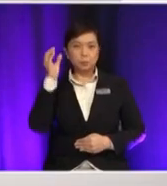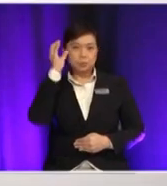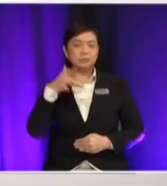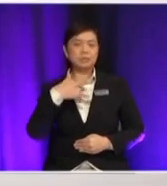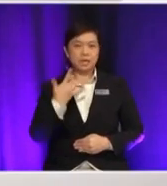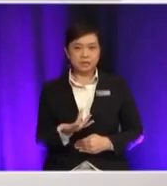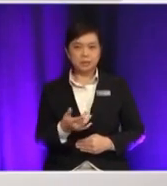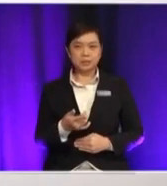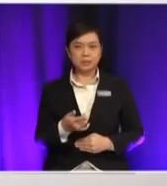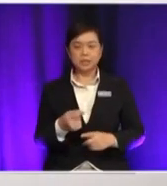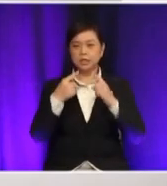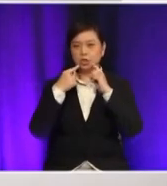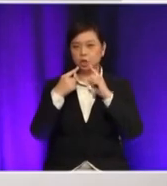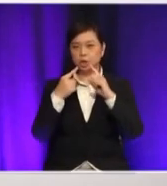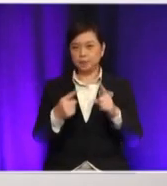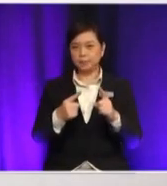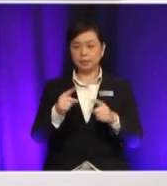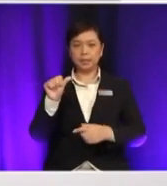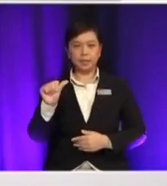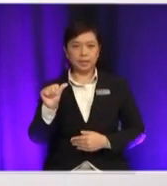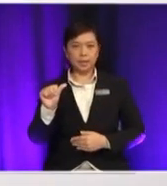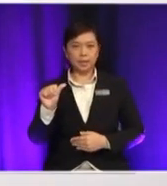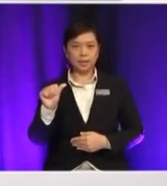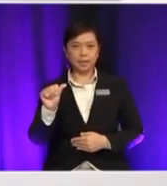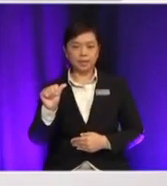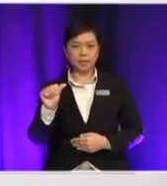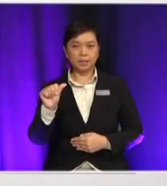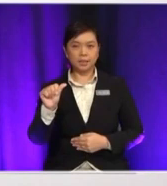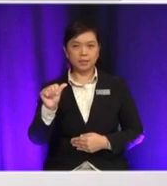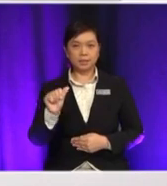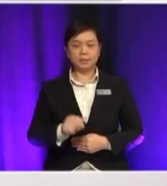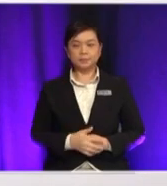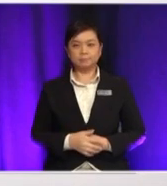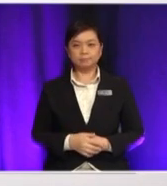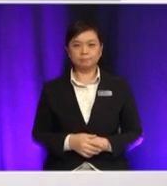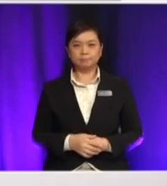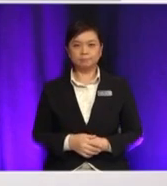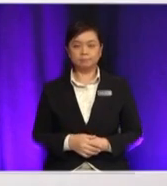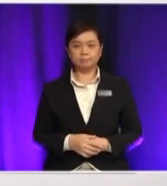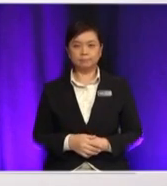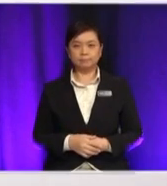kunci jawaban e untuk metafase 1 Oke Betul ya